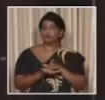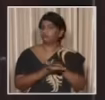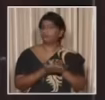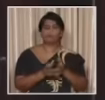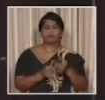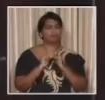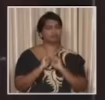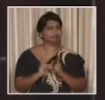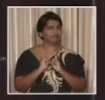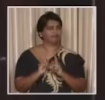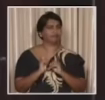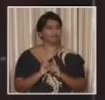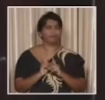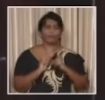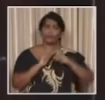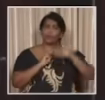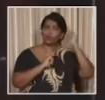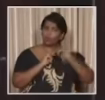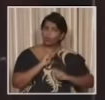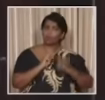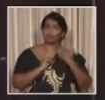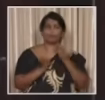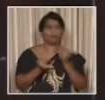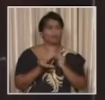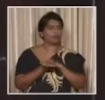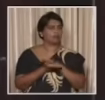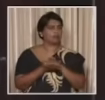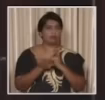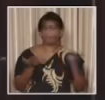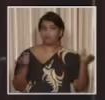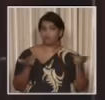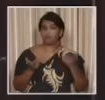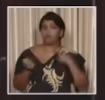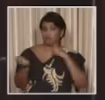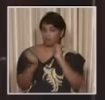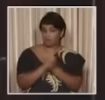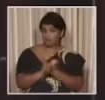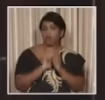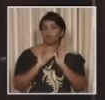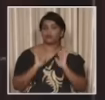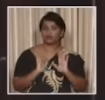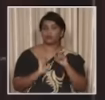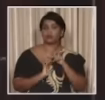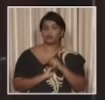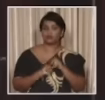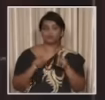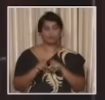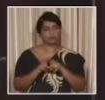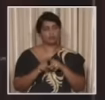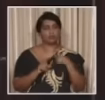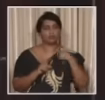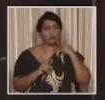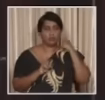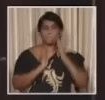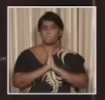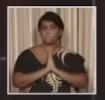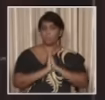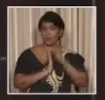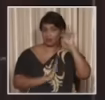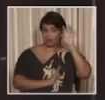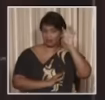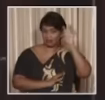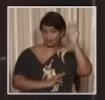විෂය නිර්දේශයන් උපාධි පාඨමාලා යාවත් කාලීන වෙලත් නැහැ. ඒවා වෙනස් වෙන්නත් ඕනේ. එසේ තිබියදී අපි දන්නවා දැන් මියන්මාරයේ වගේ